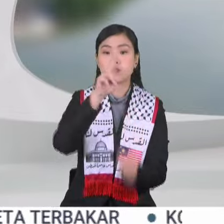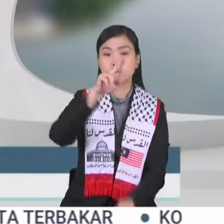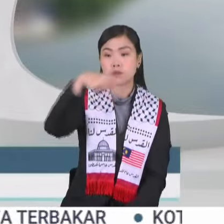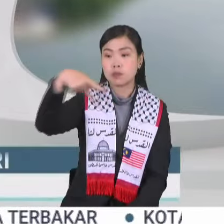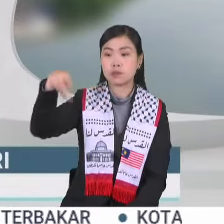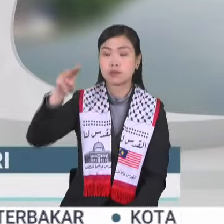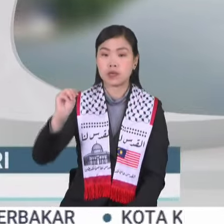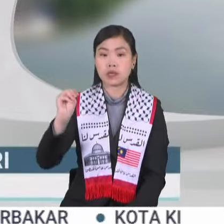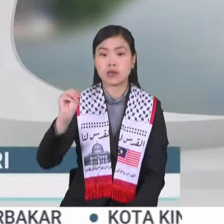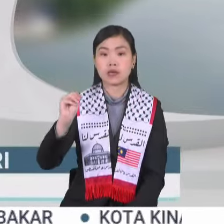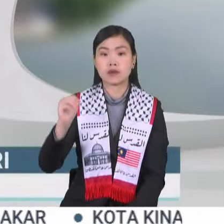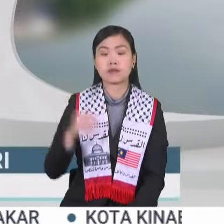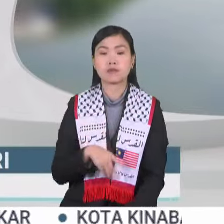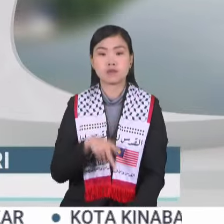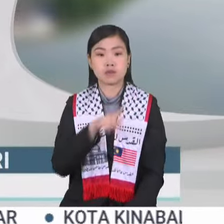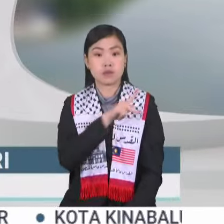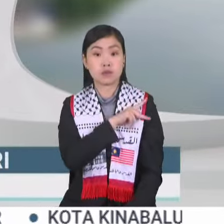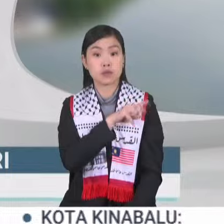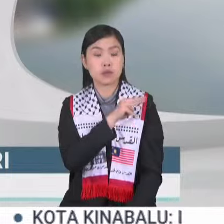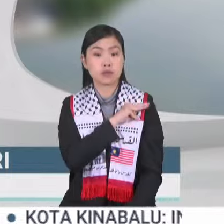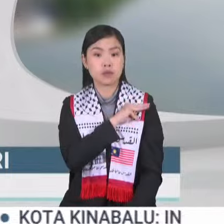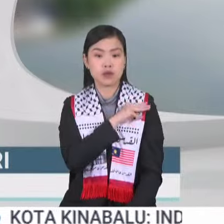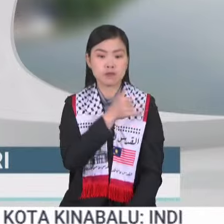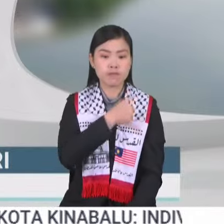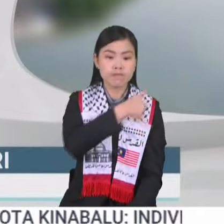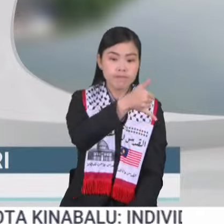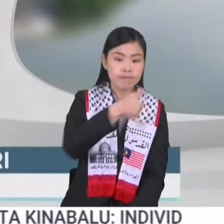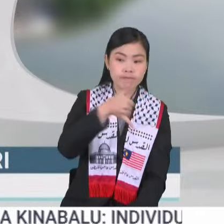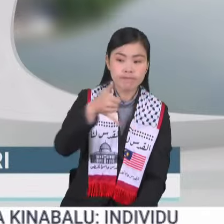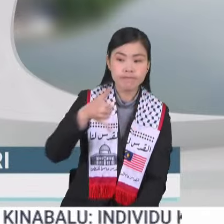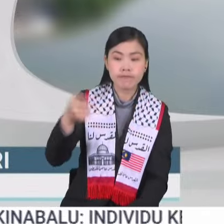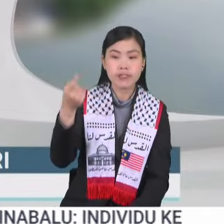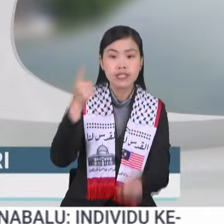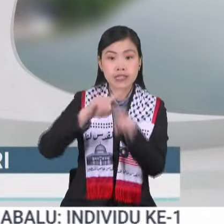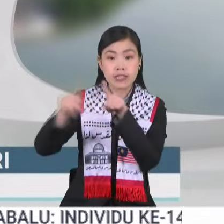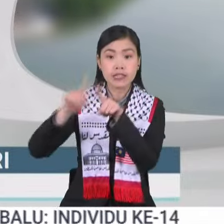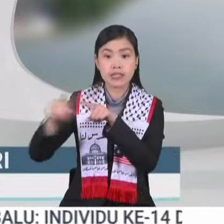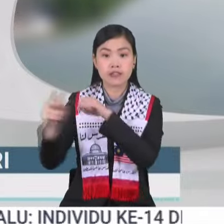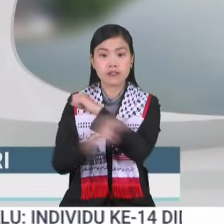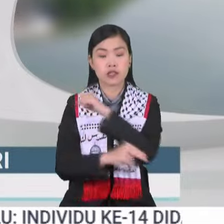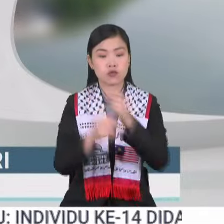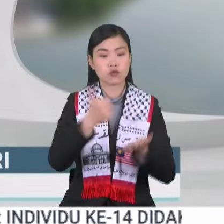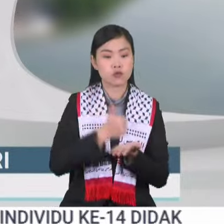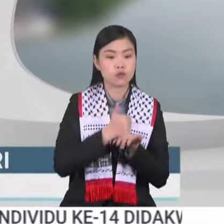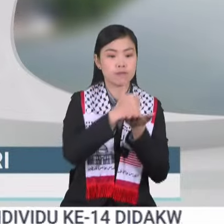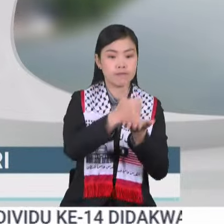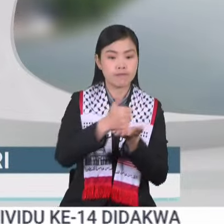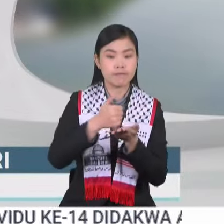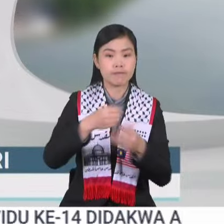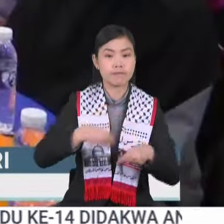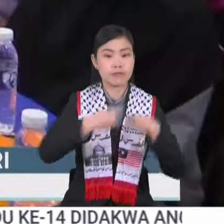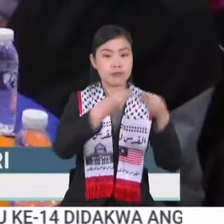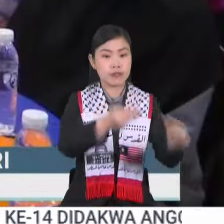jabatan ketua menteri yang menjelajah ke beberapa daerah di negeri ini untuk menghulurkan sumbangan